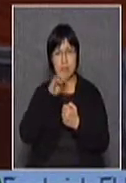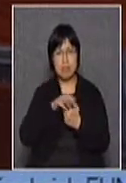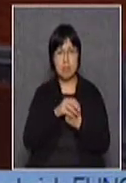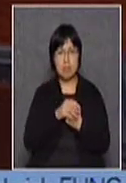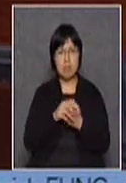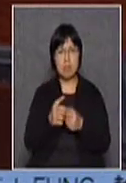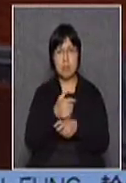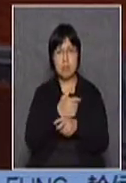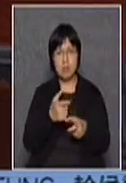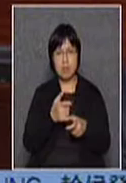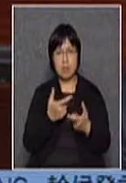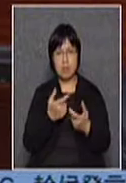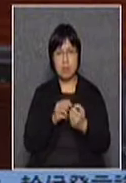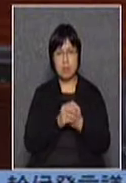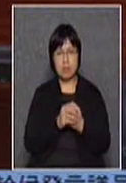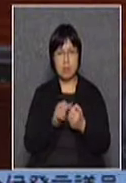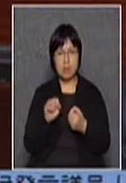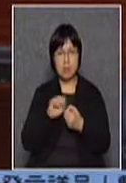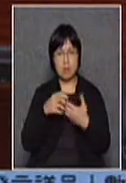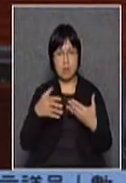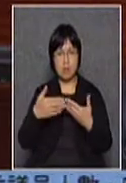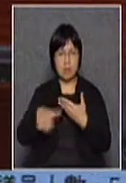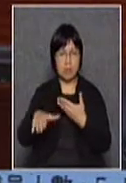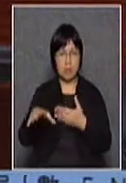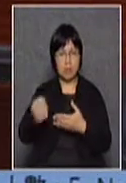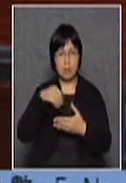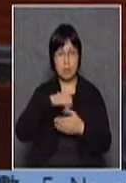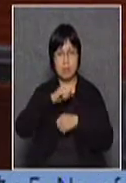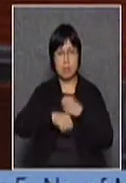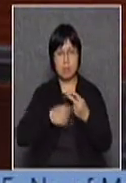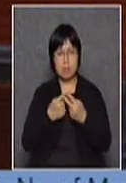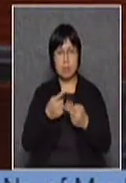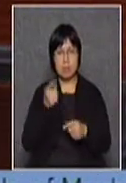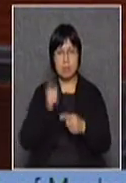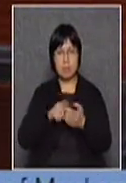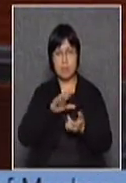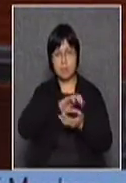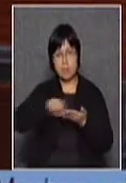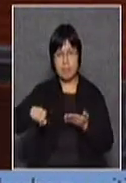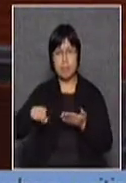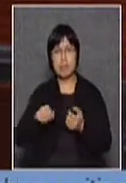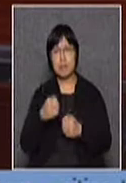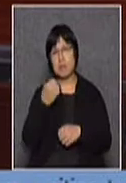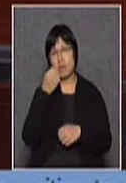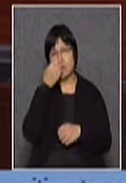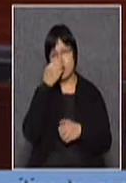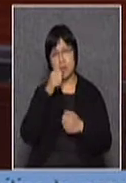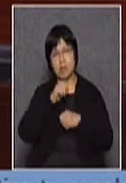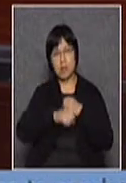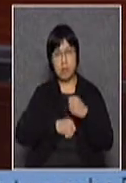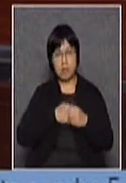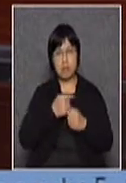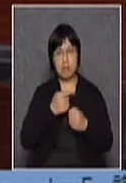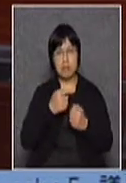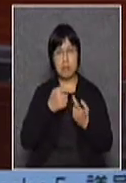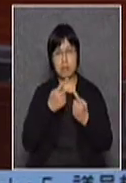冒然話要呢個嘅擴大輸入外勞咧，呢個絕對係一個嘅剝奪香港勞動人、勞動階